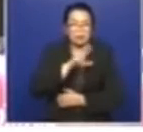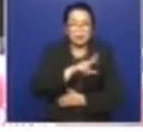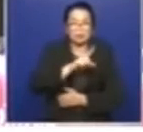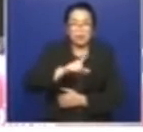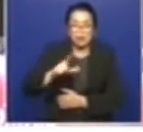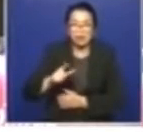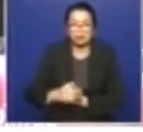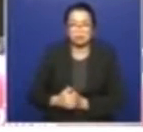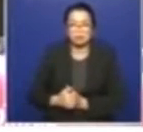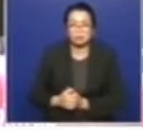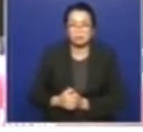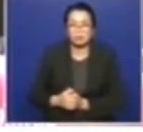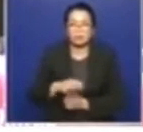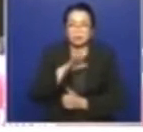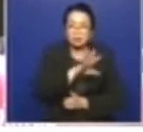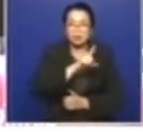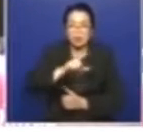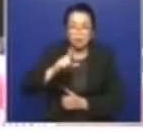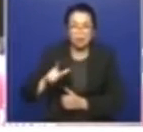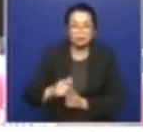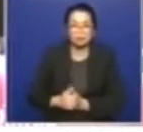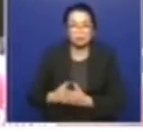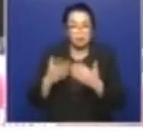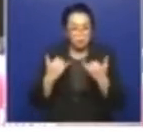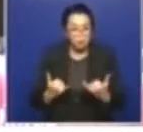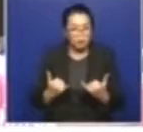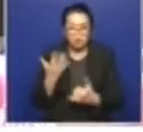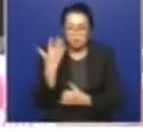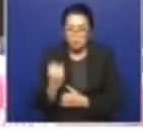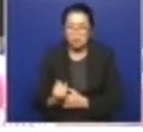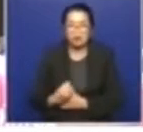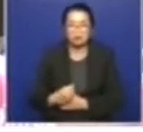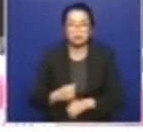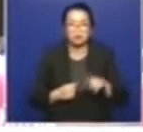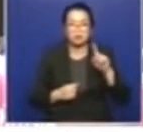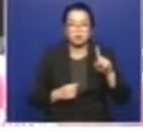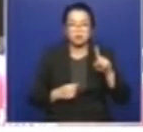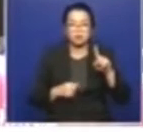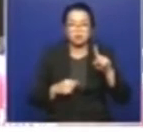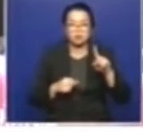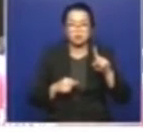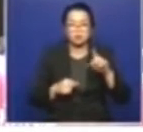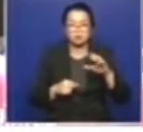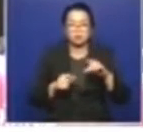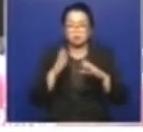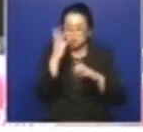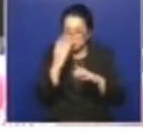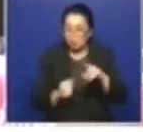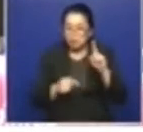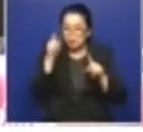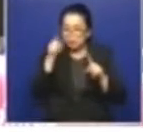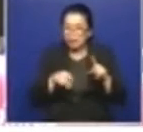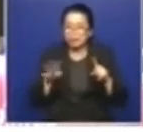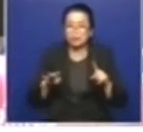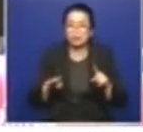ดนะ3 ล้านล้านวันนี้เหลือ1 ใน 4หายไปเท่าไหร่ครับมาดูเลือดที่มันหาย